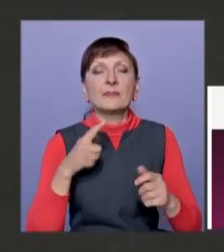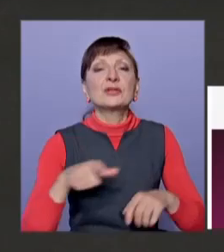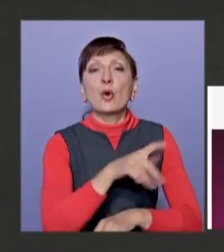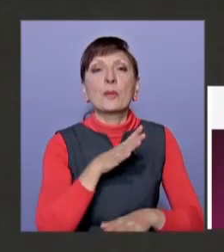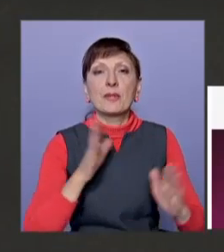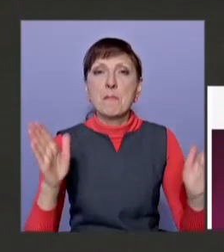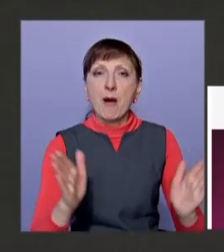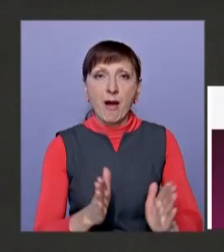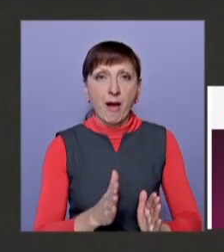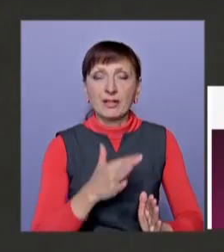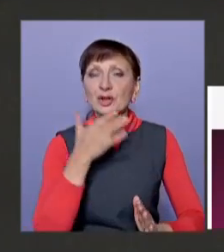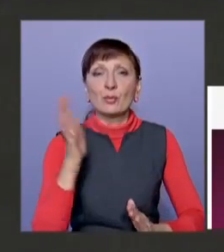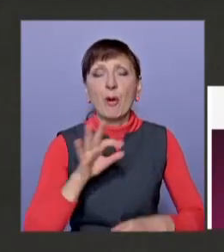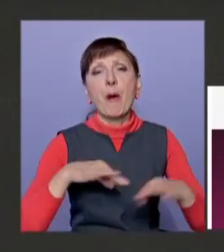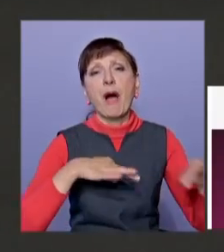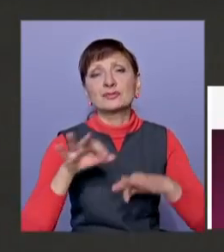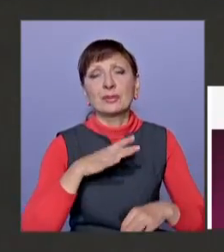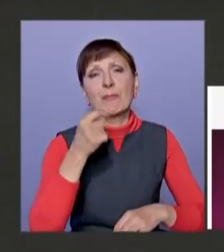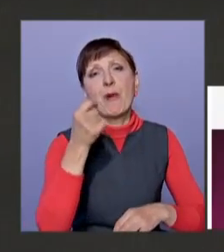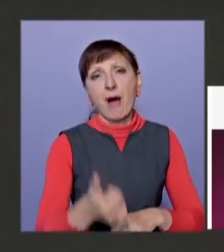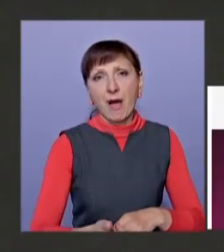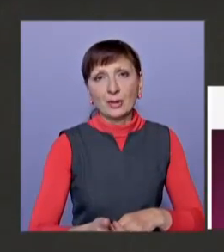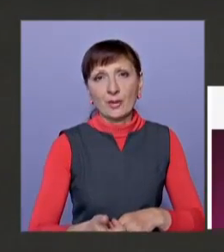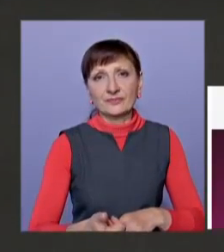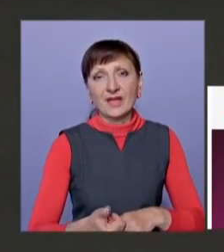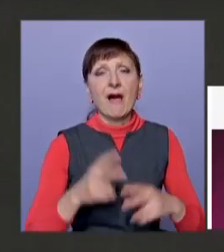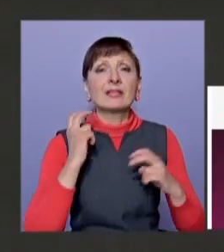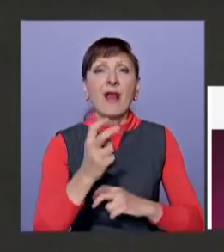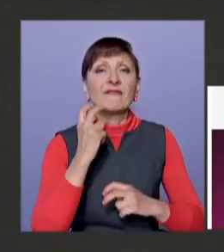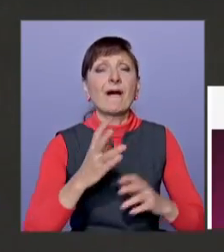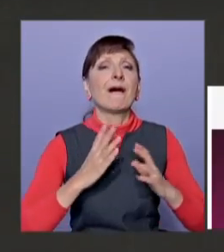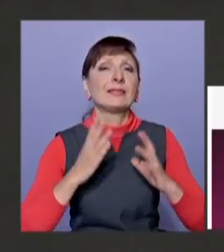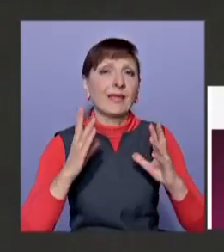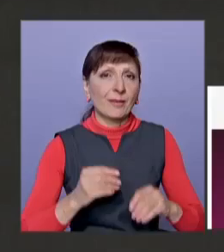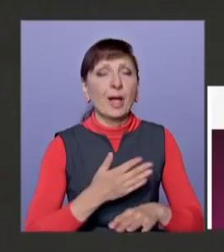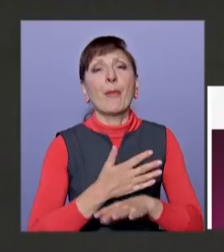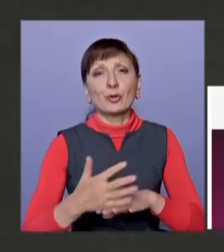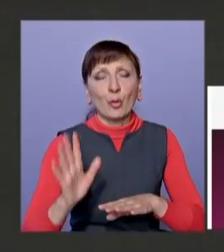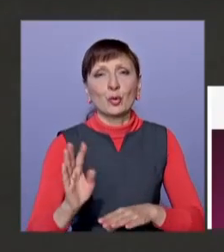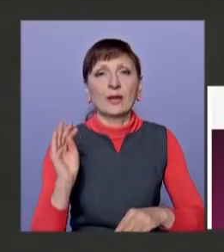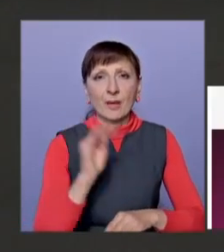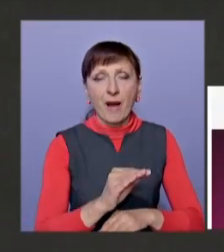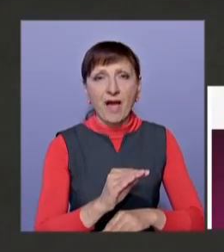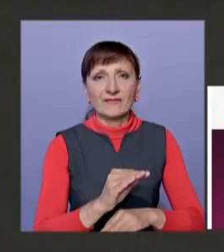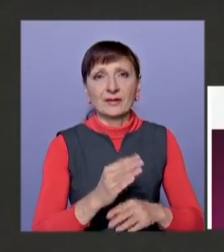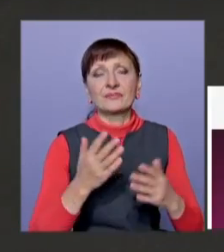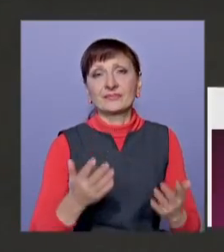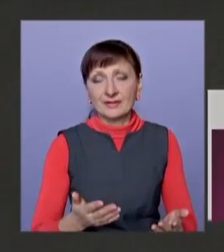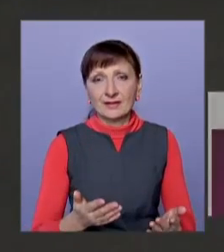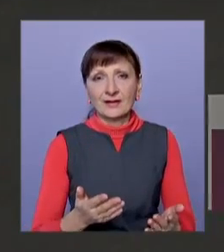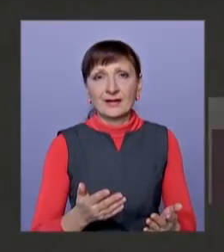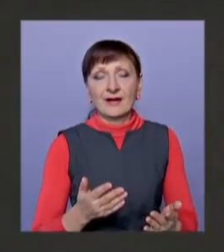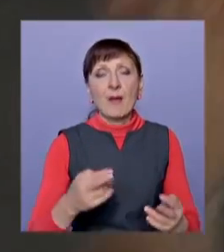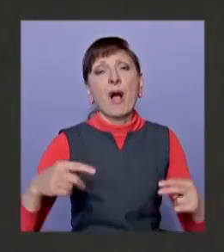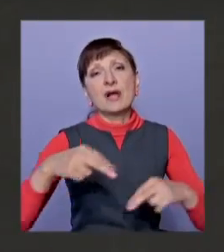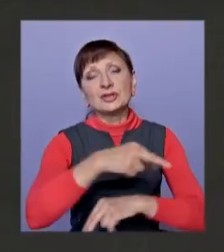мало. Ни машин не было, ни трамвай, трамвай был потом. Ни машин никаких не было.